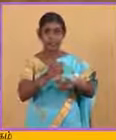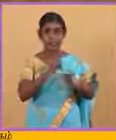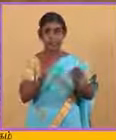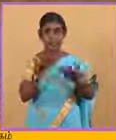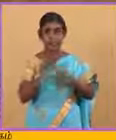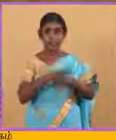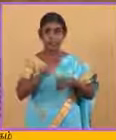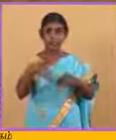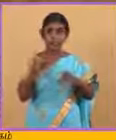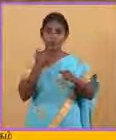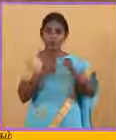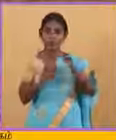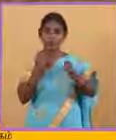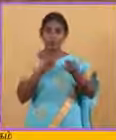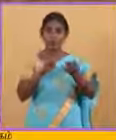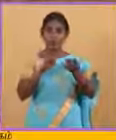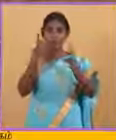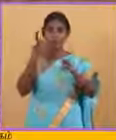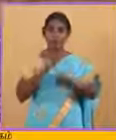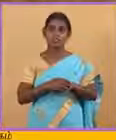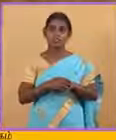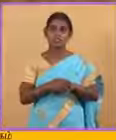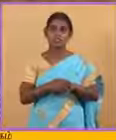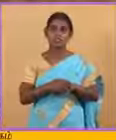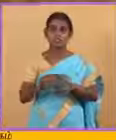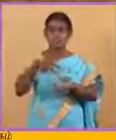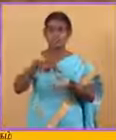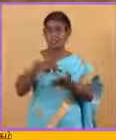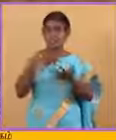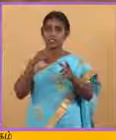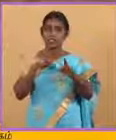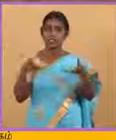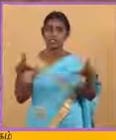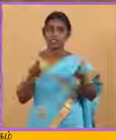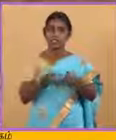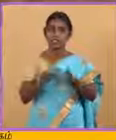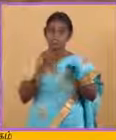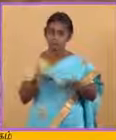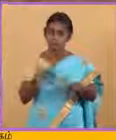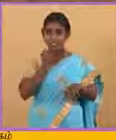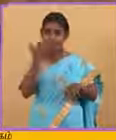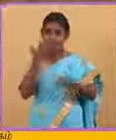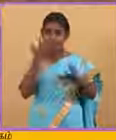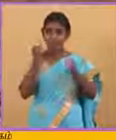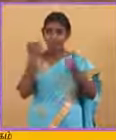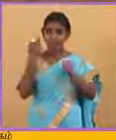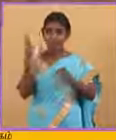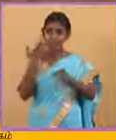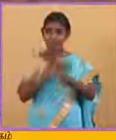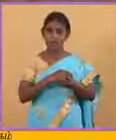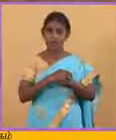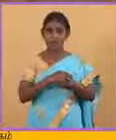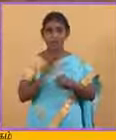உரைநடையாக மாறியது. அப்போ நம்ம சொன்னமே நிலைத்த மொழின்னு, இந்த பேர் சும்மாவாக கிடச்சிச்சு, காலங்கள்